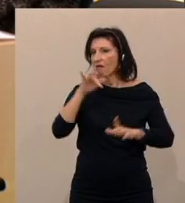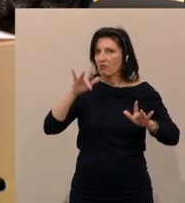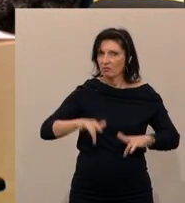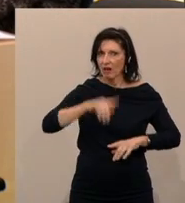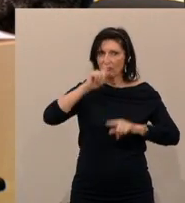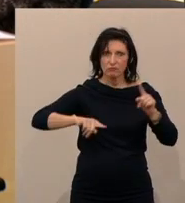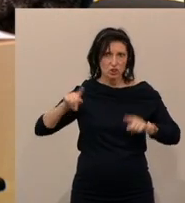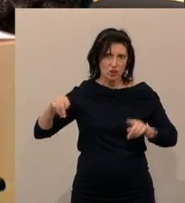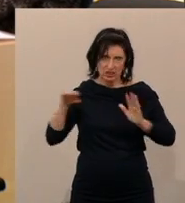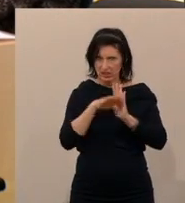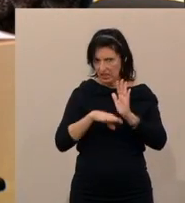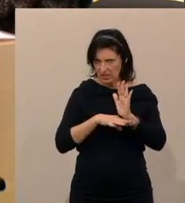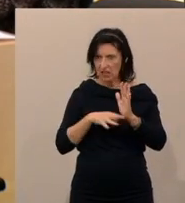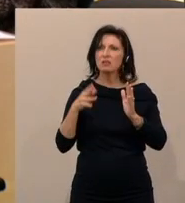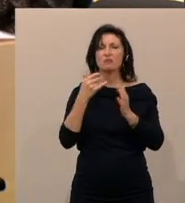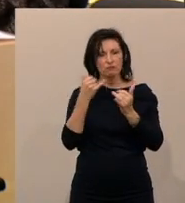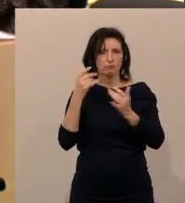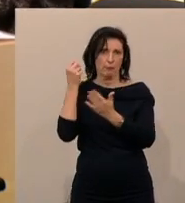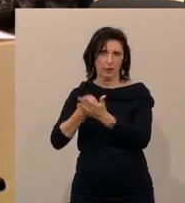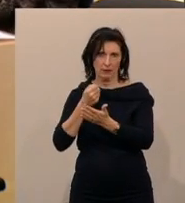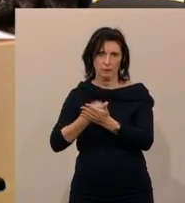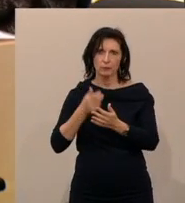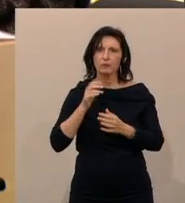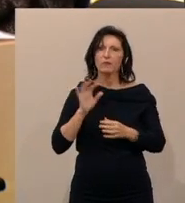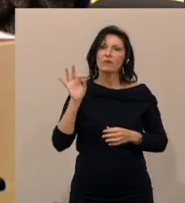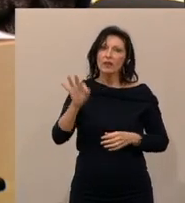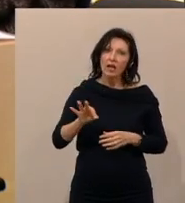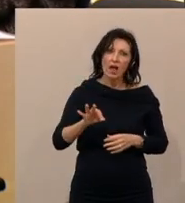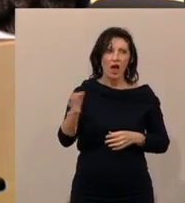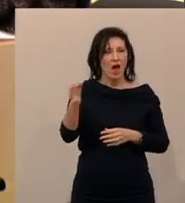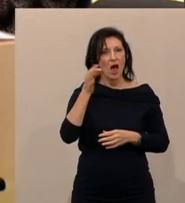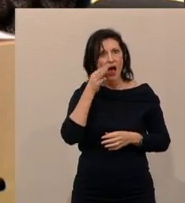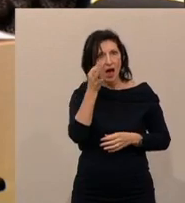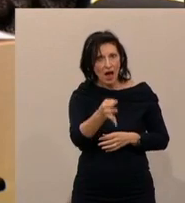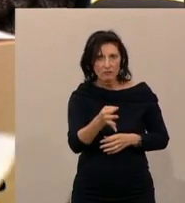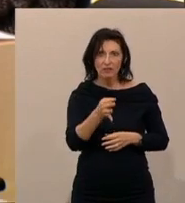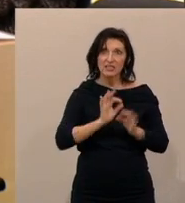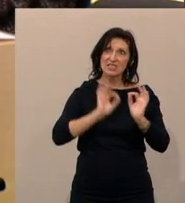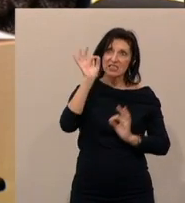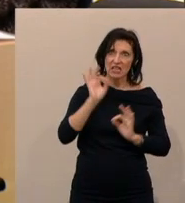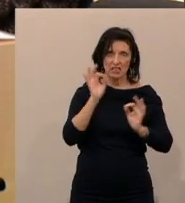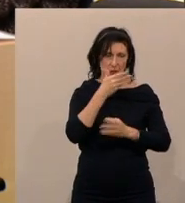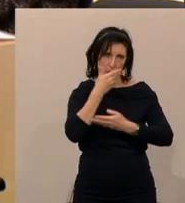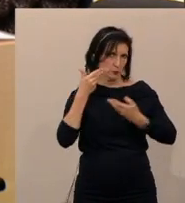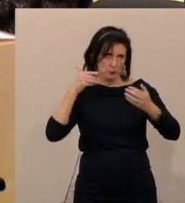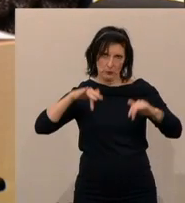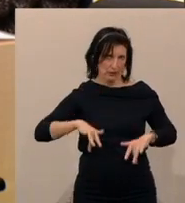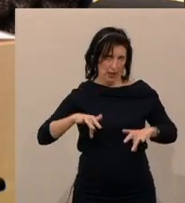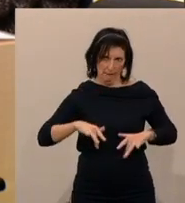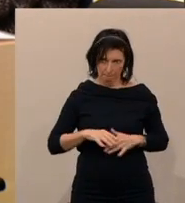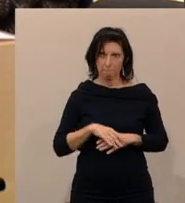Grundlagen bekämpft. Entsprechende anfragespezifische Statistiken werden nicht geführt. Zu Frage